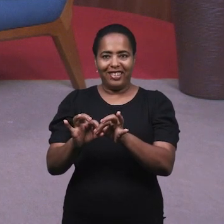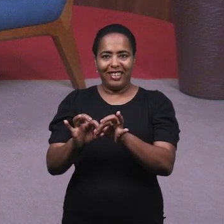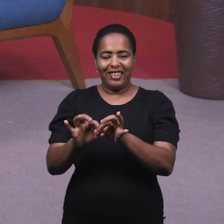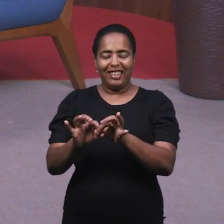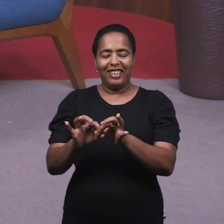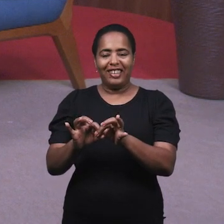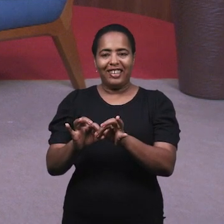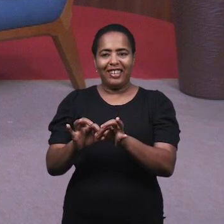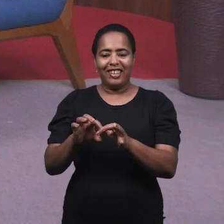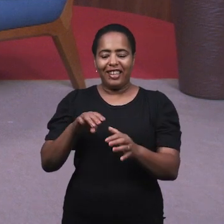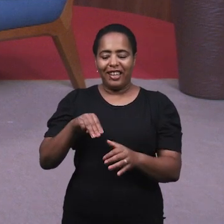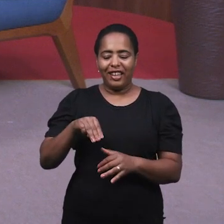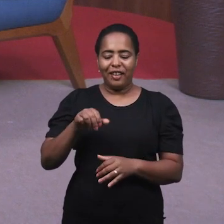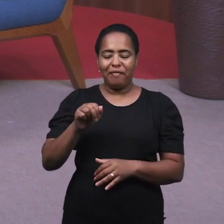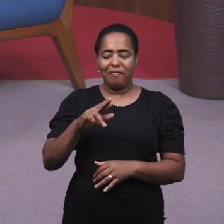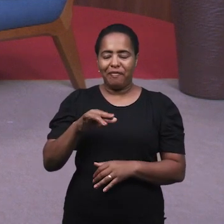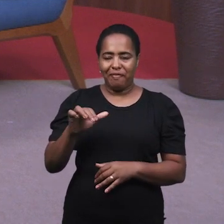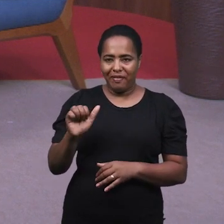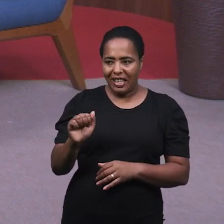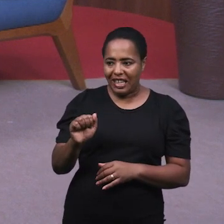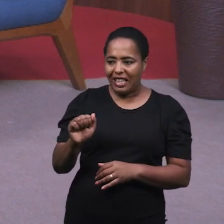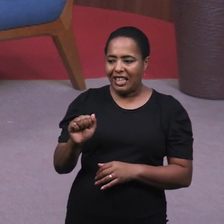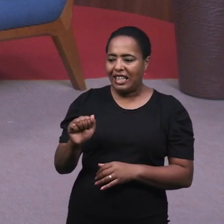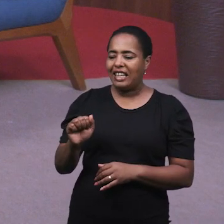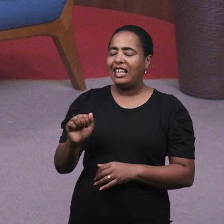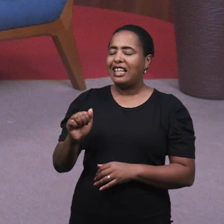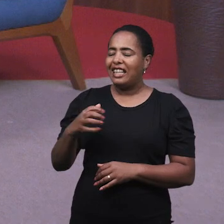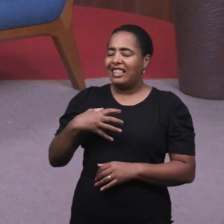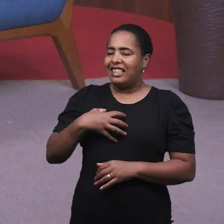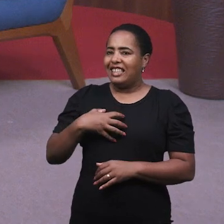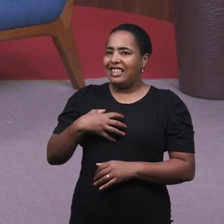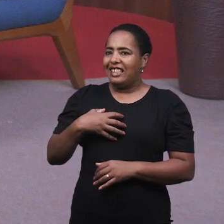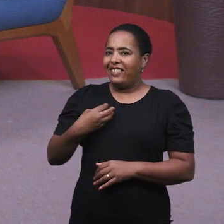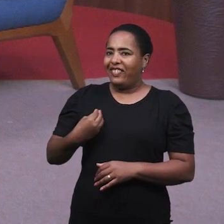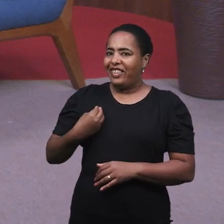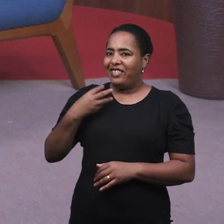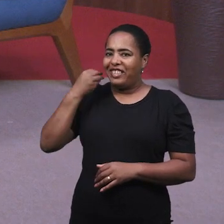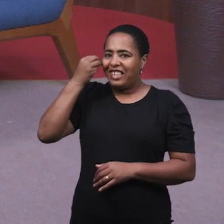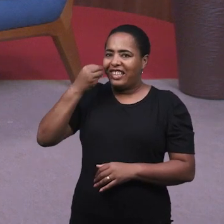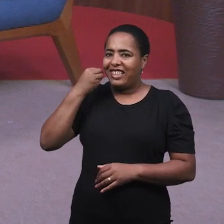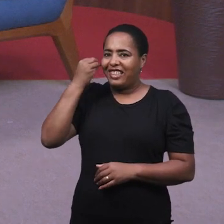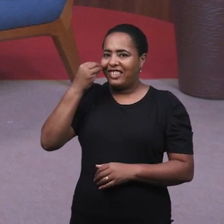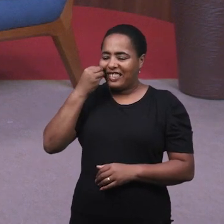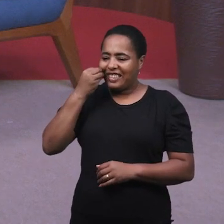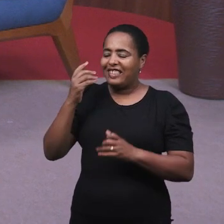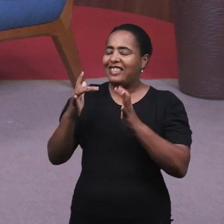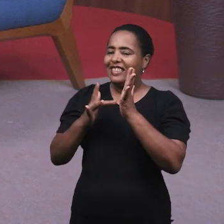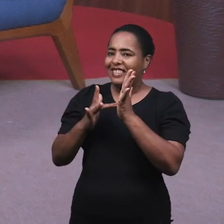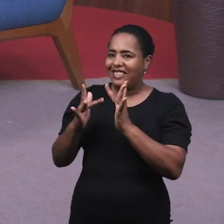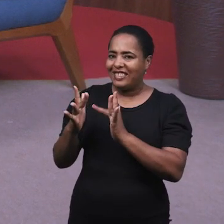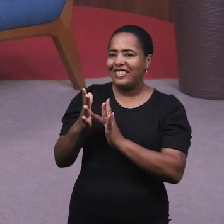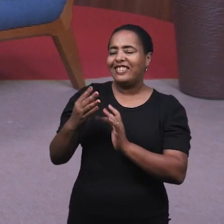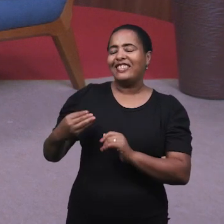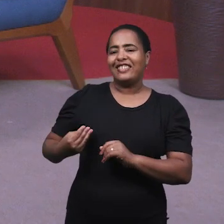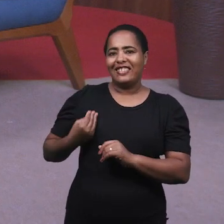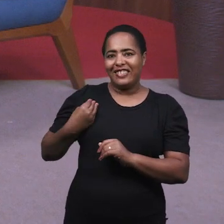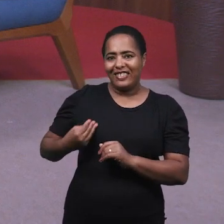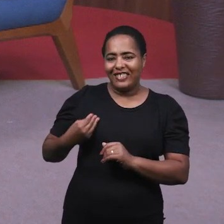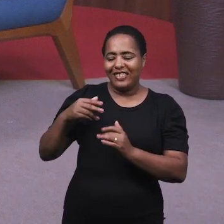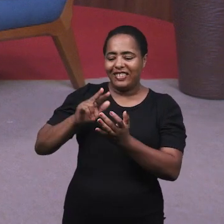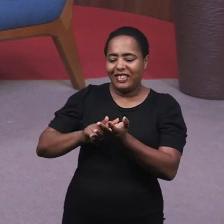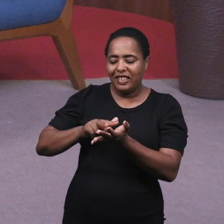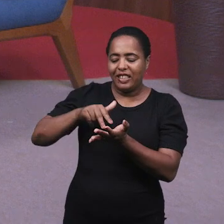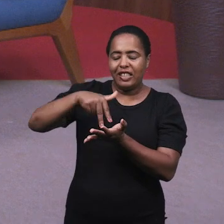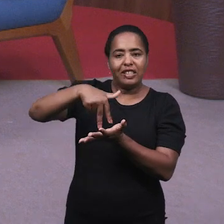confirme, elle a l'expérience que Jésus était vivant, était ressuscité, et reçoit la